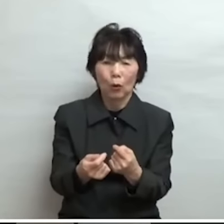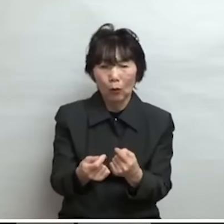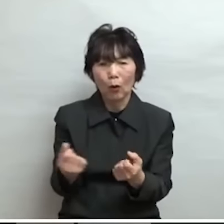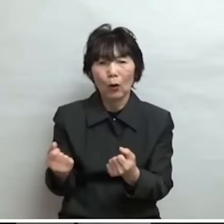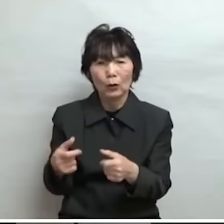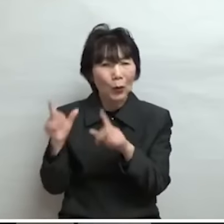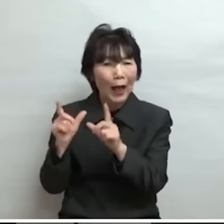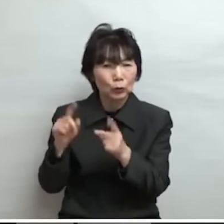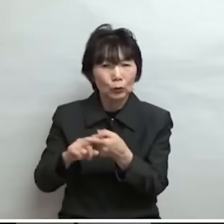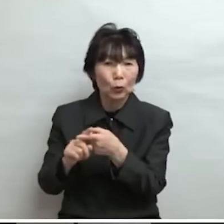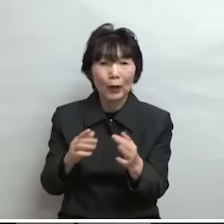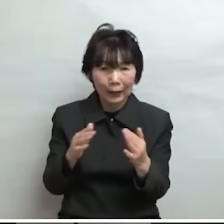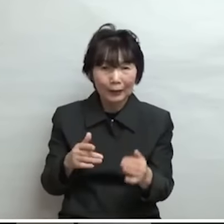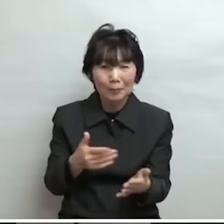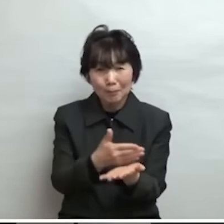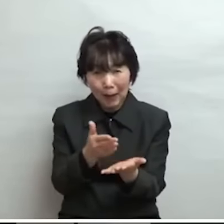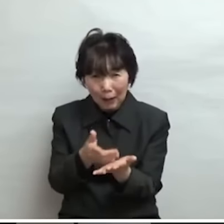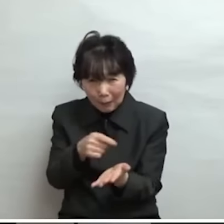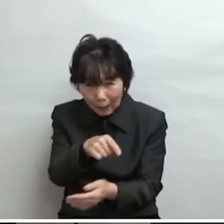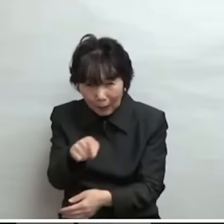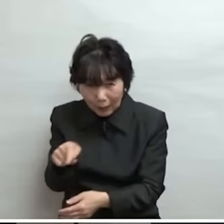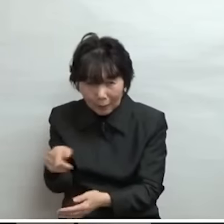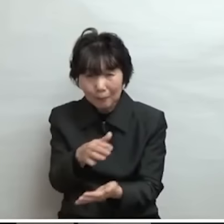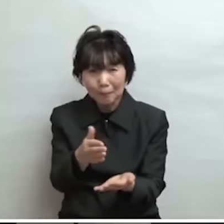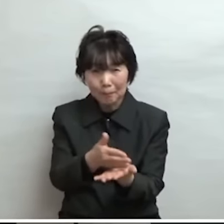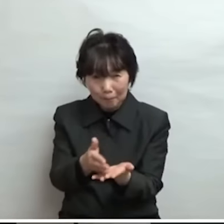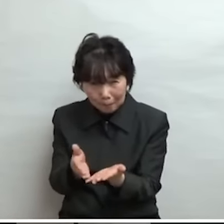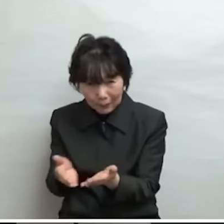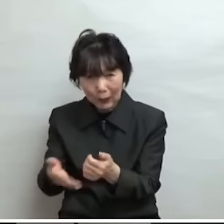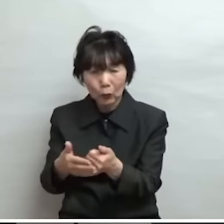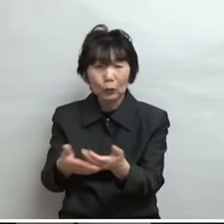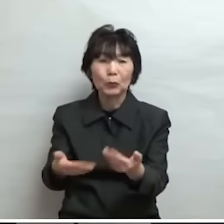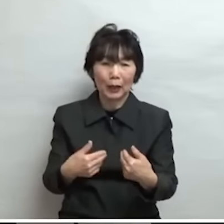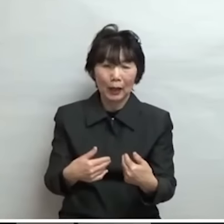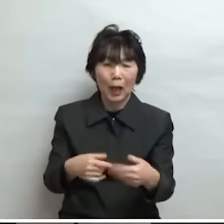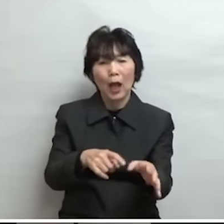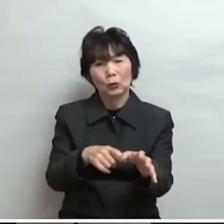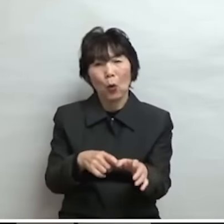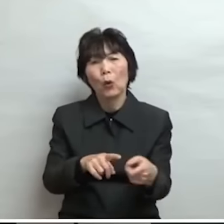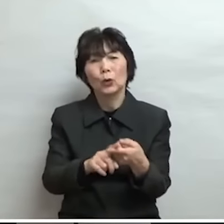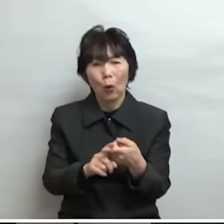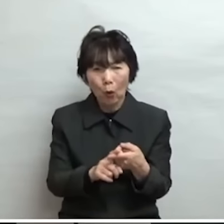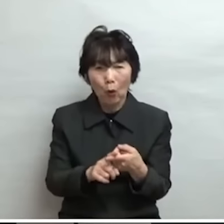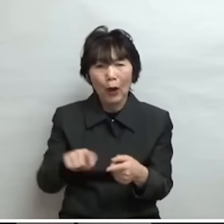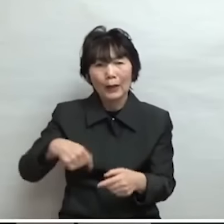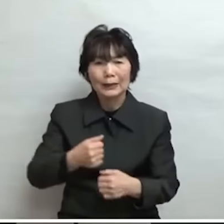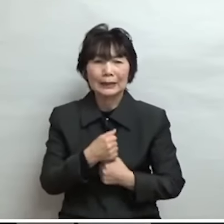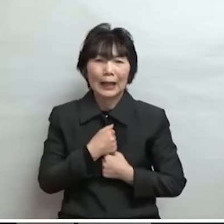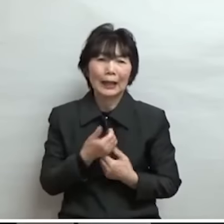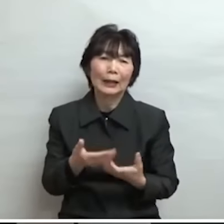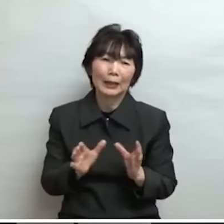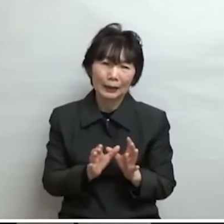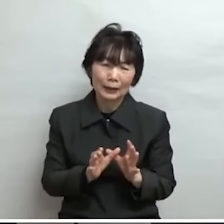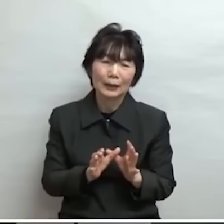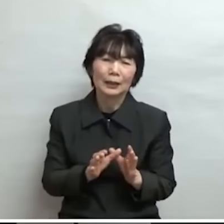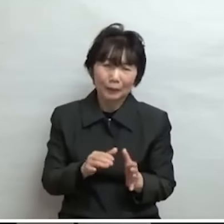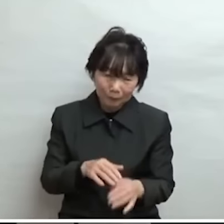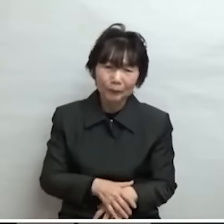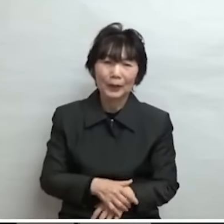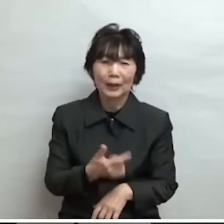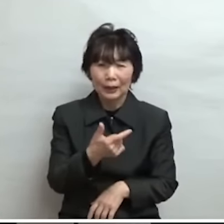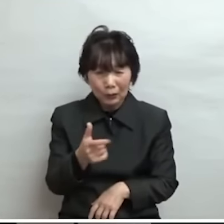か、もうトラック協会もそうですけども、こういう皆さんのご協力もいただきながら、もう農協もそうですし自衛隊にも入っていただいたので、なんとか